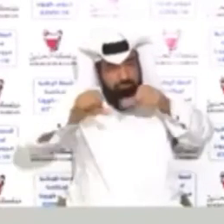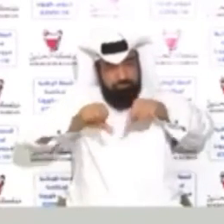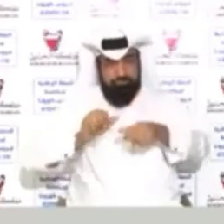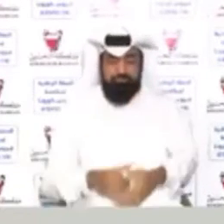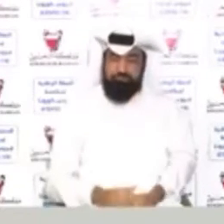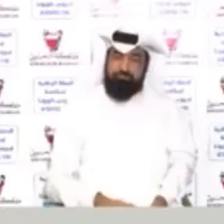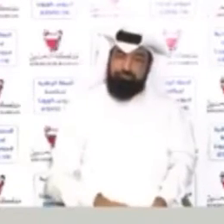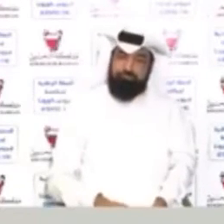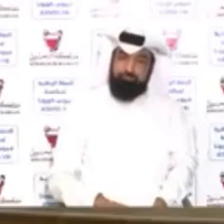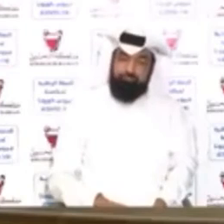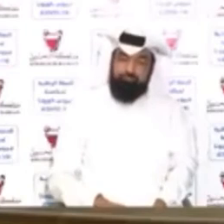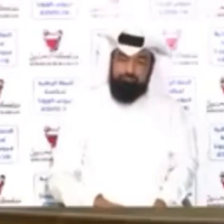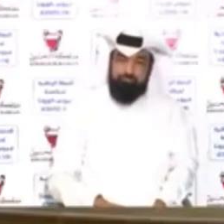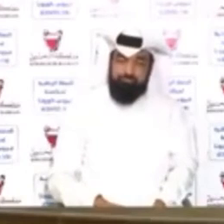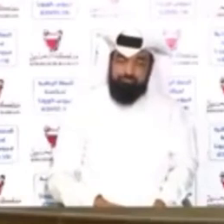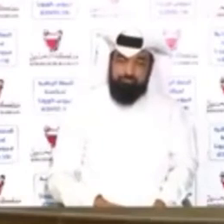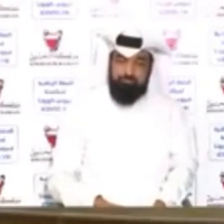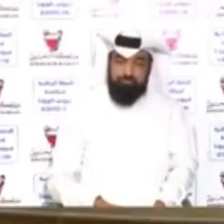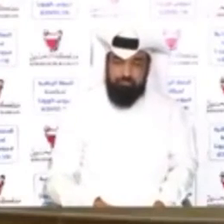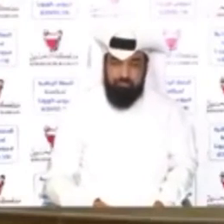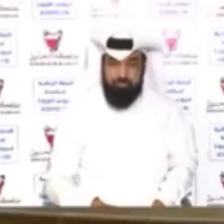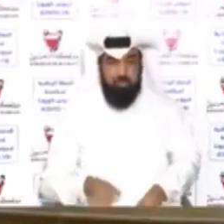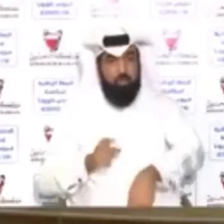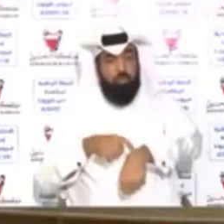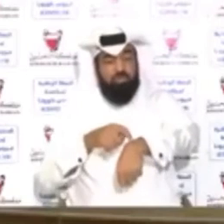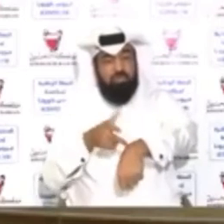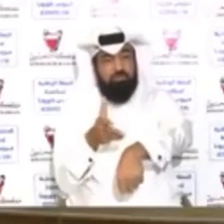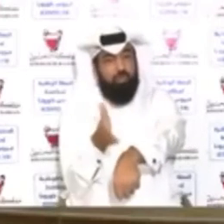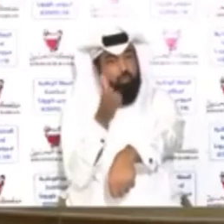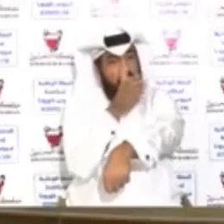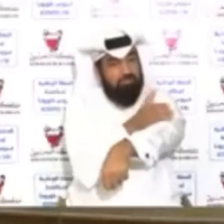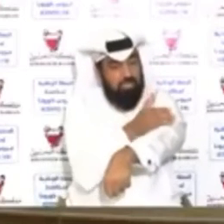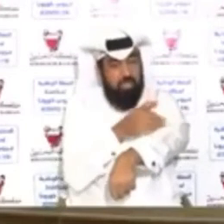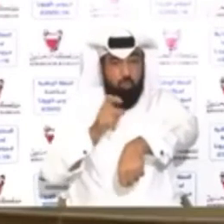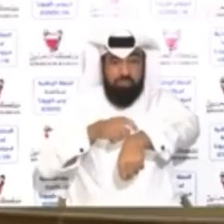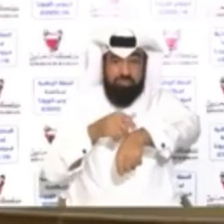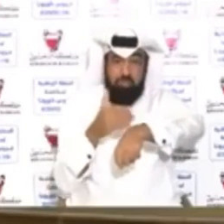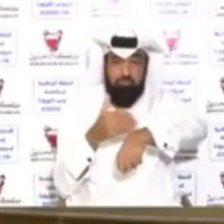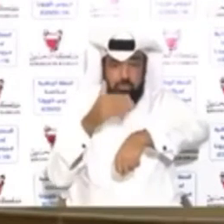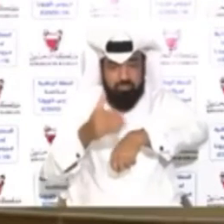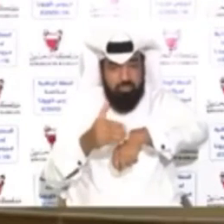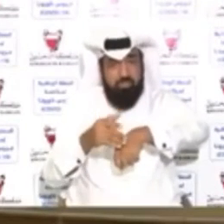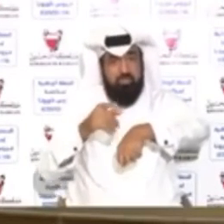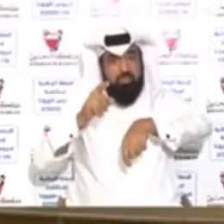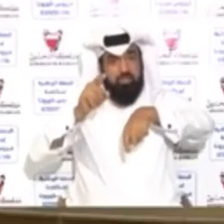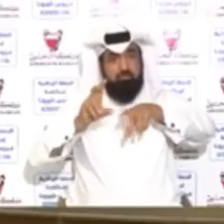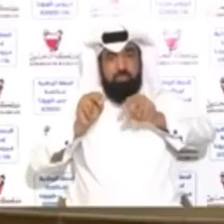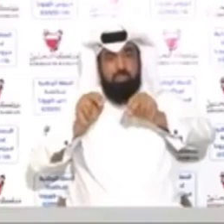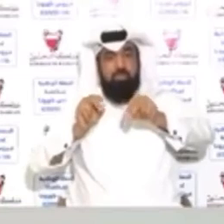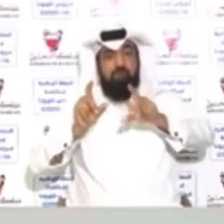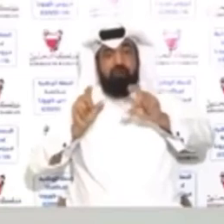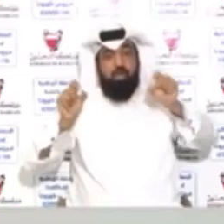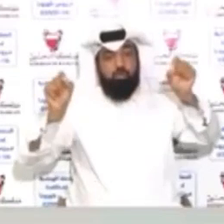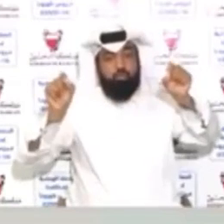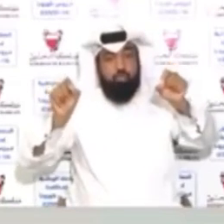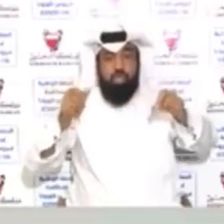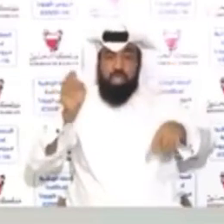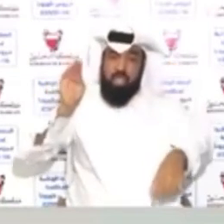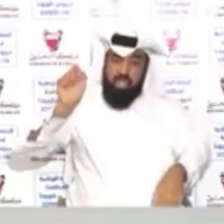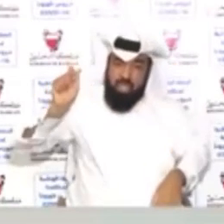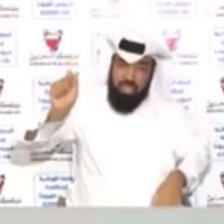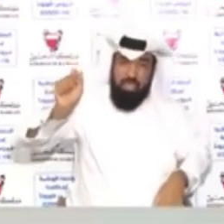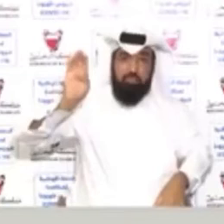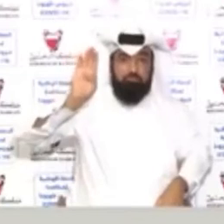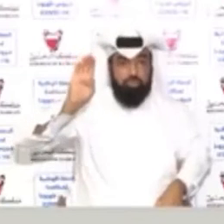كان دكتور مناف ودكتور جميل ذكروا ذلك من السابق، في لا مثل السترينز في أنواع معينة A و B و C، وفي لا ميوتيشن في